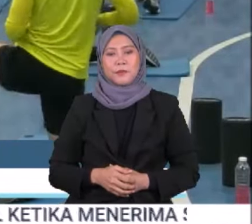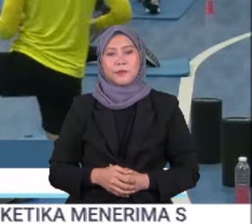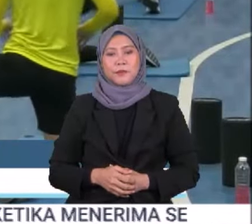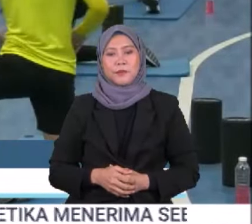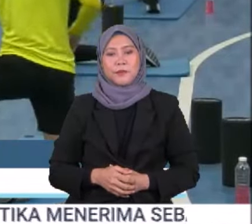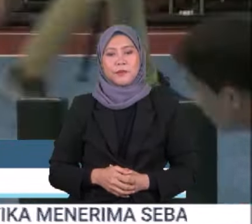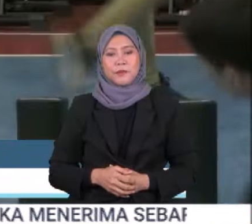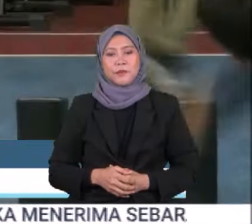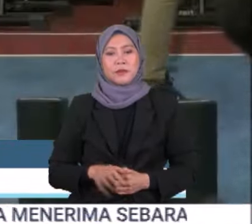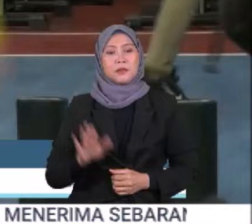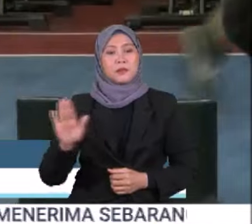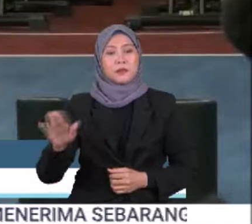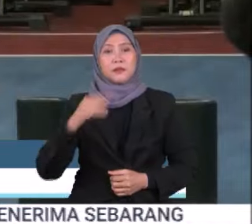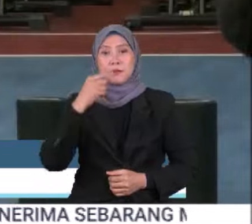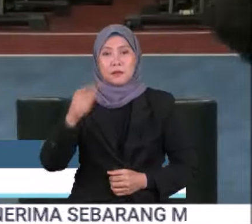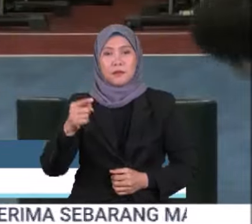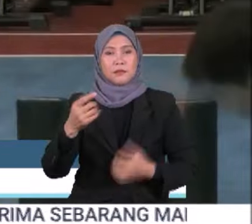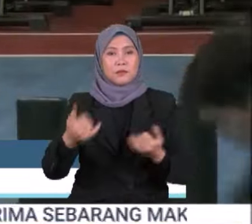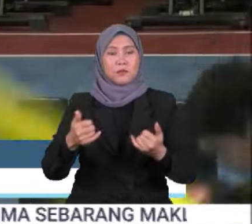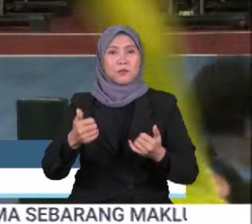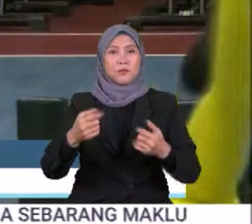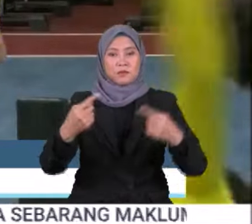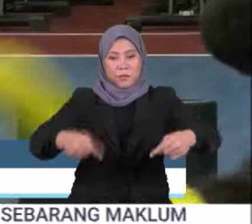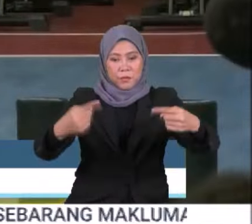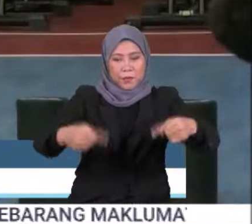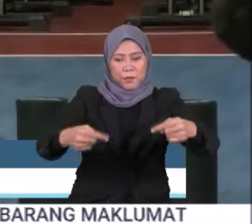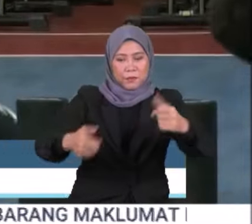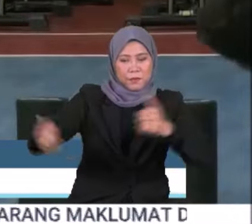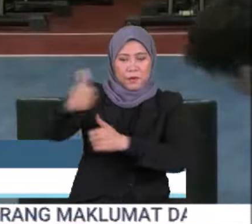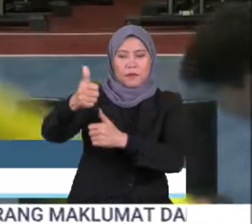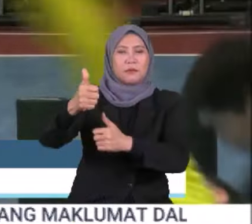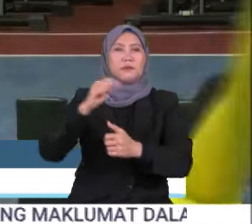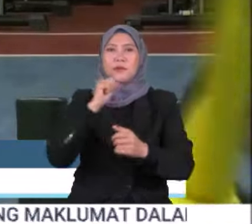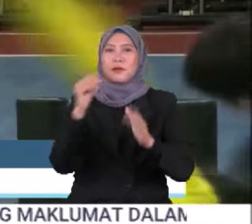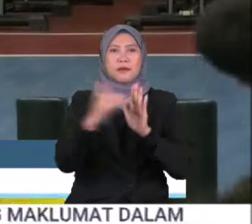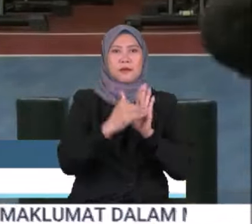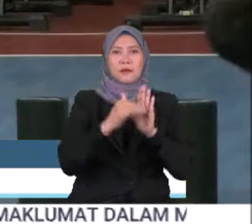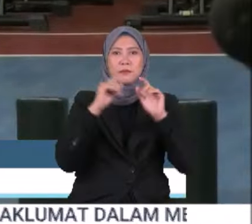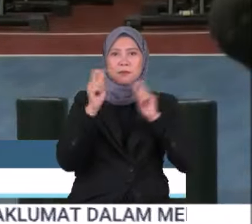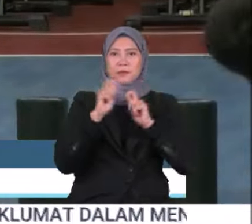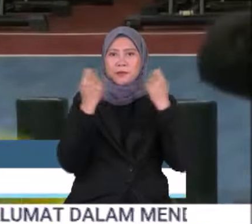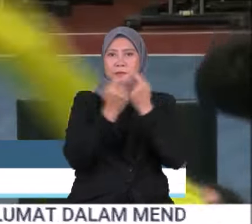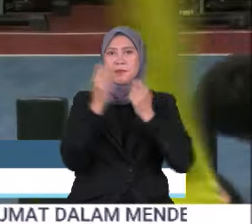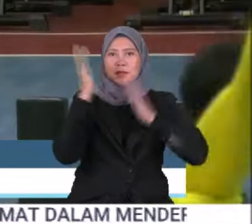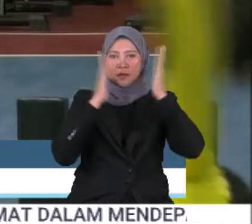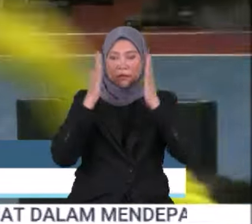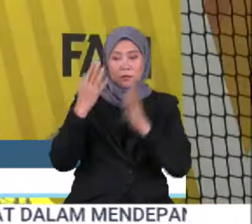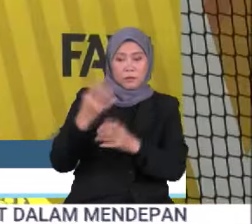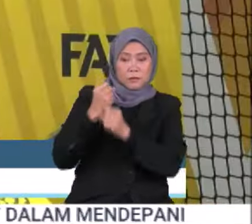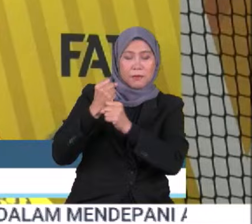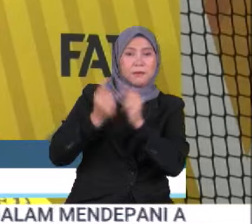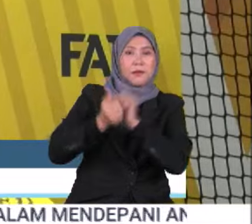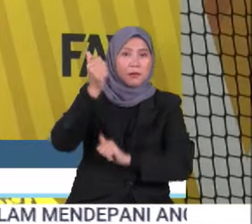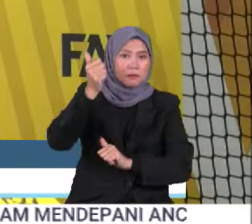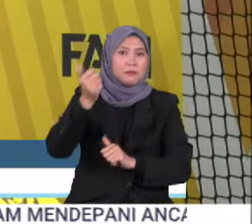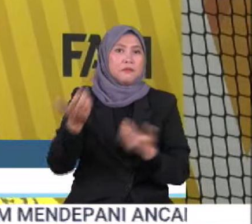jelas joshui itu Bukan Halangan untuk harimau melayang memperoleh kemenangan